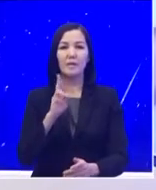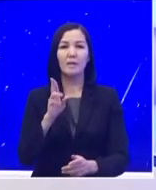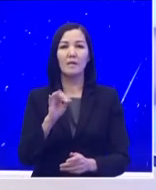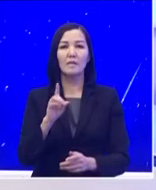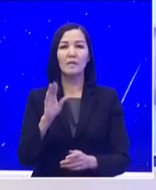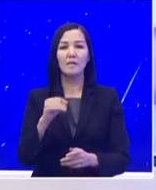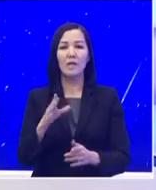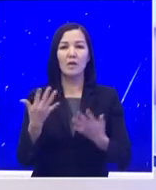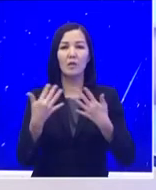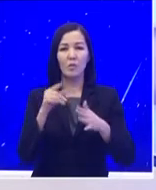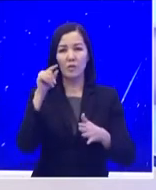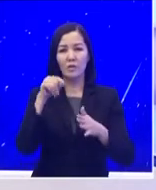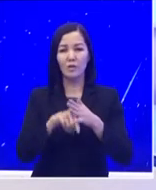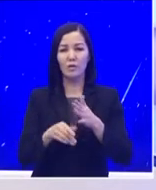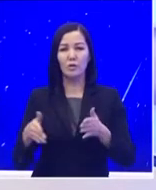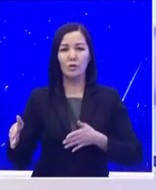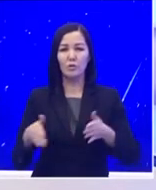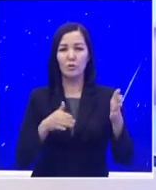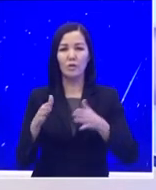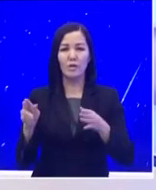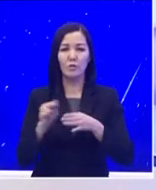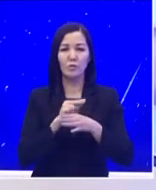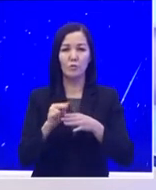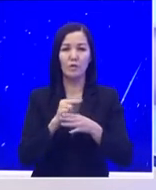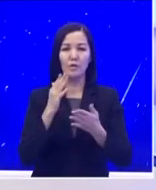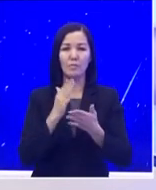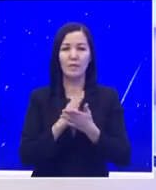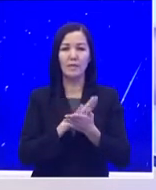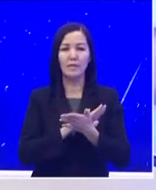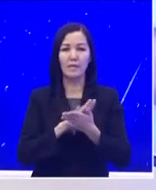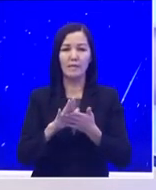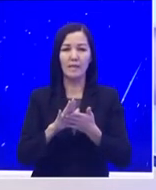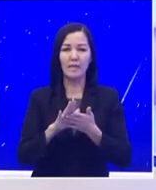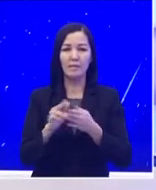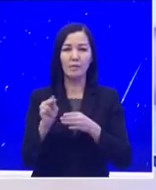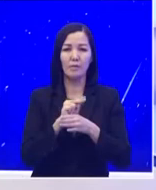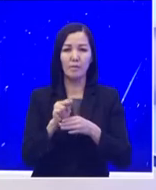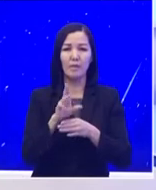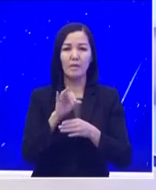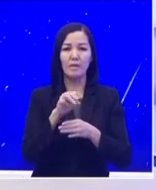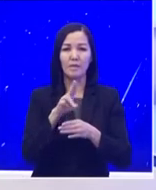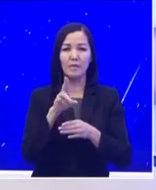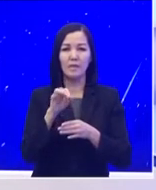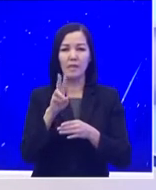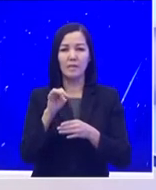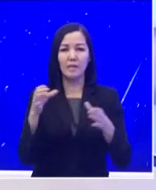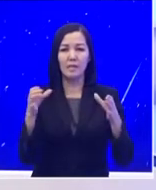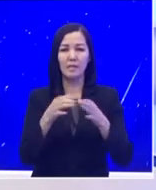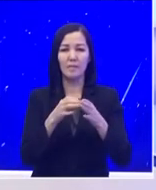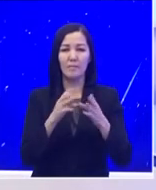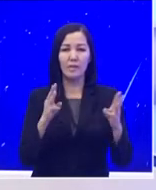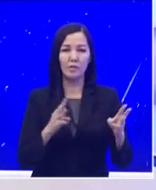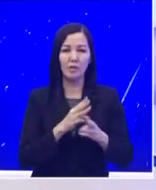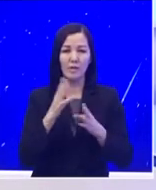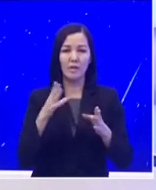Қызылағаш ауылының ішкі жолдары шұғыл жаңартылып жатыр. Оларды тегін тазалап, жамап жасқап беруге Ситик Констракшн компаниясы ниет